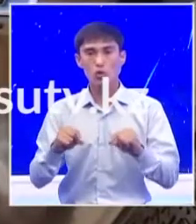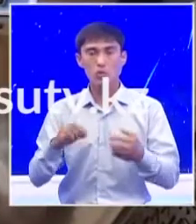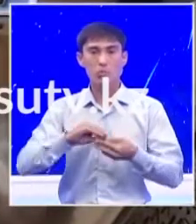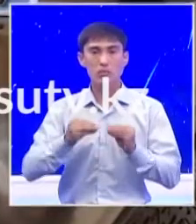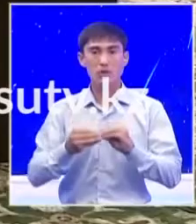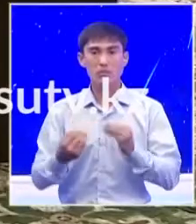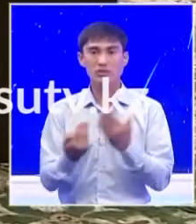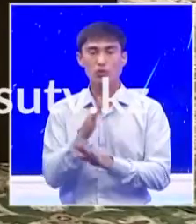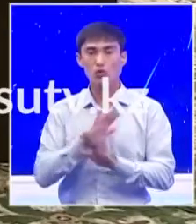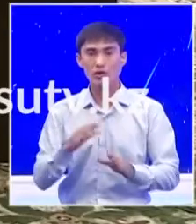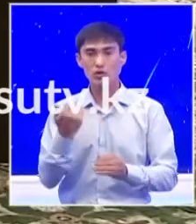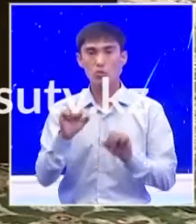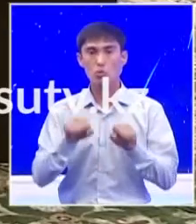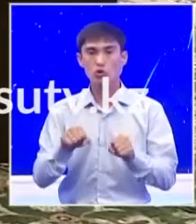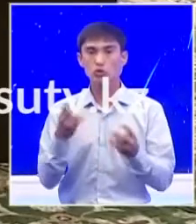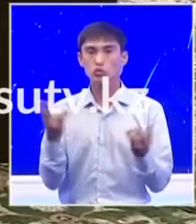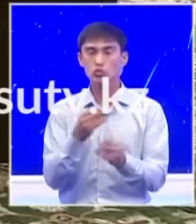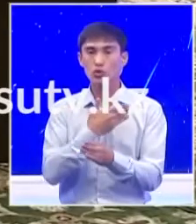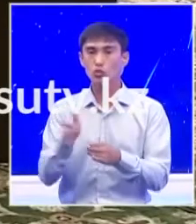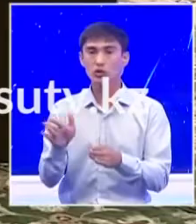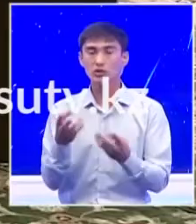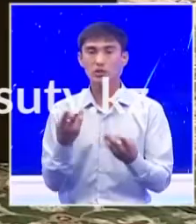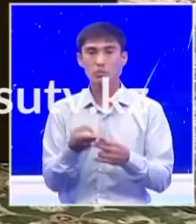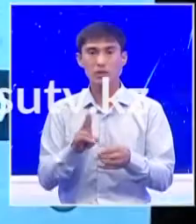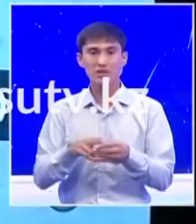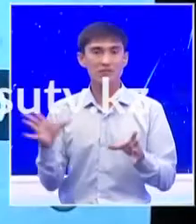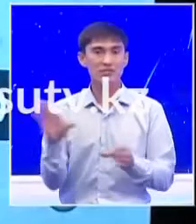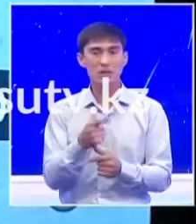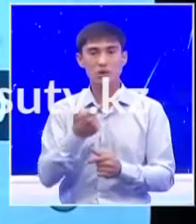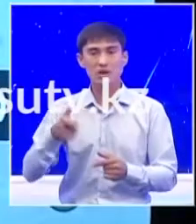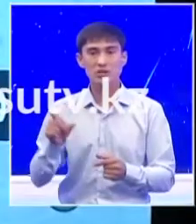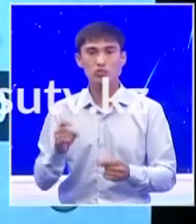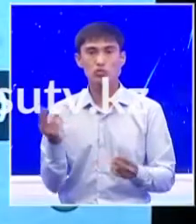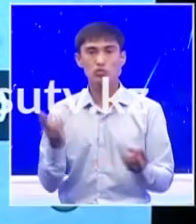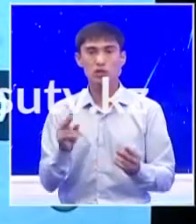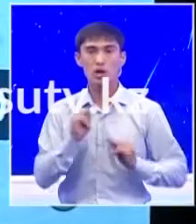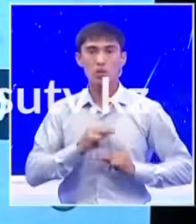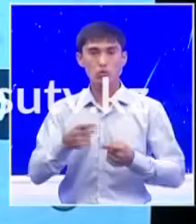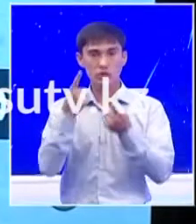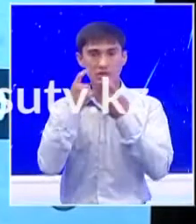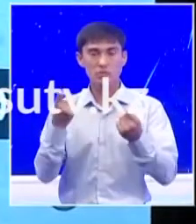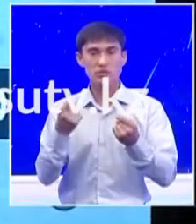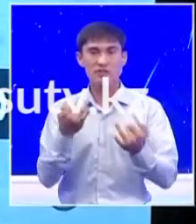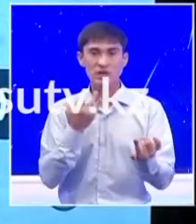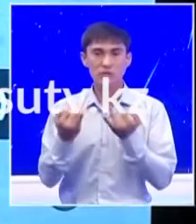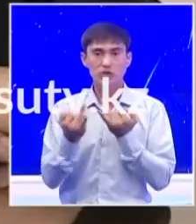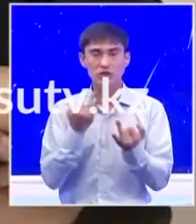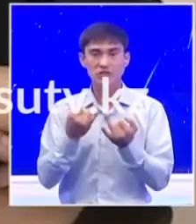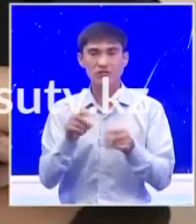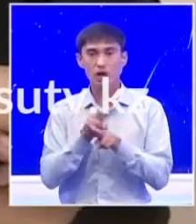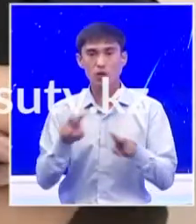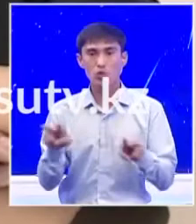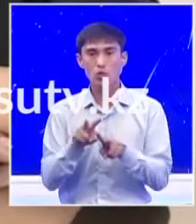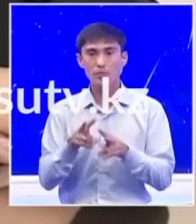проблема не новая. Ее можно и нужно искоренить. Для этого всем гражданам нужно работать сообща, вести общественный контроль